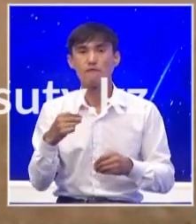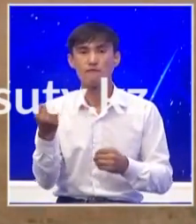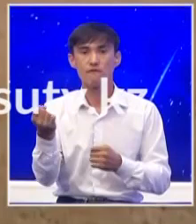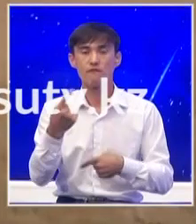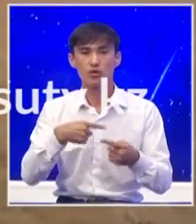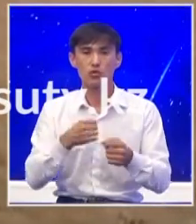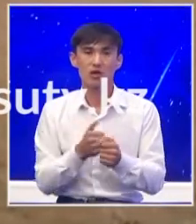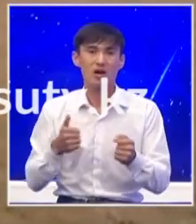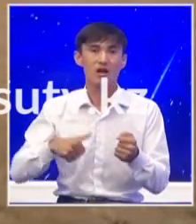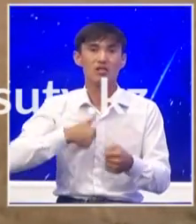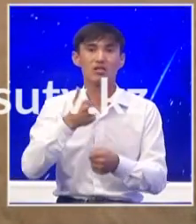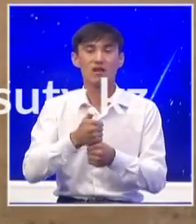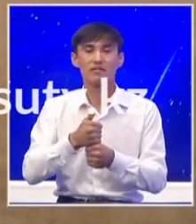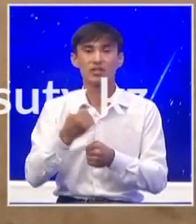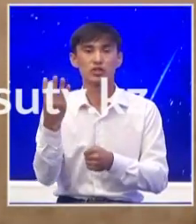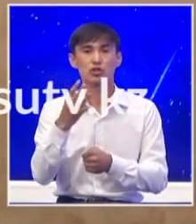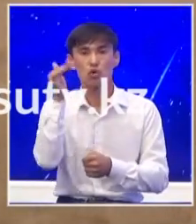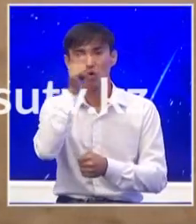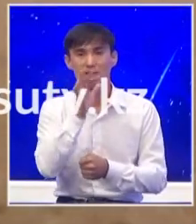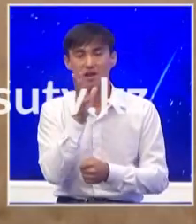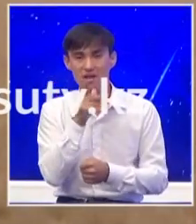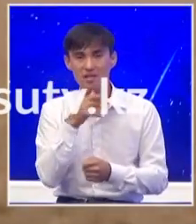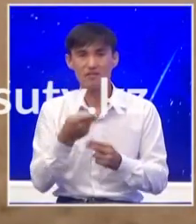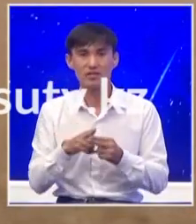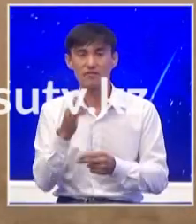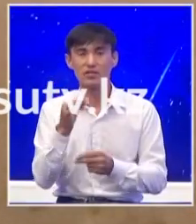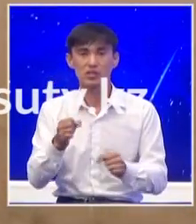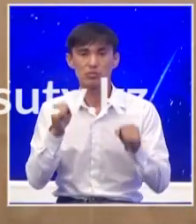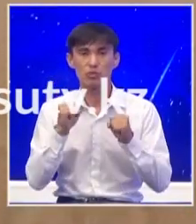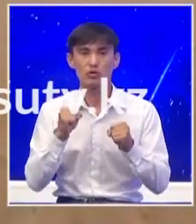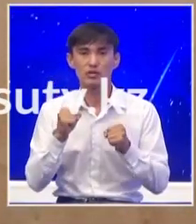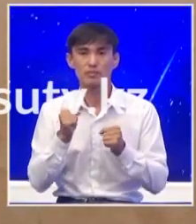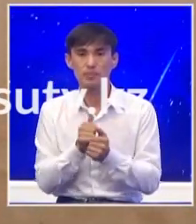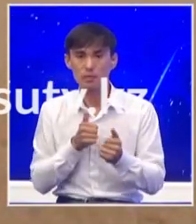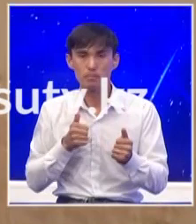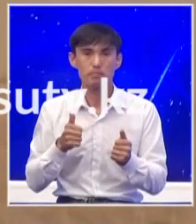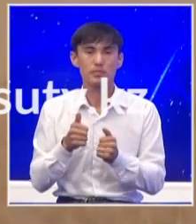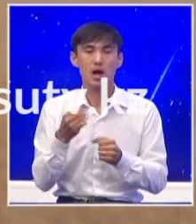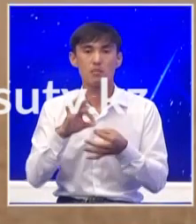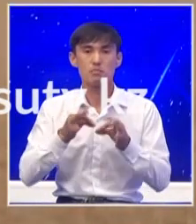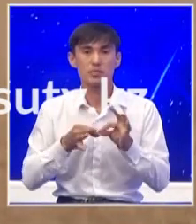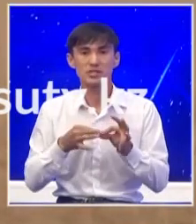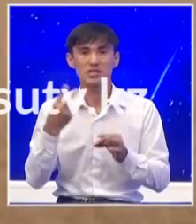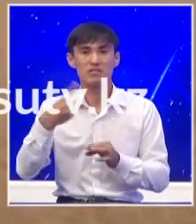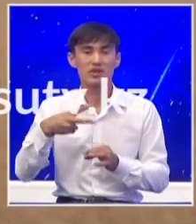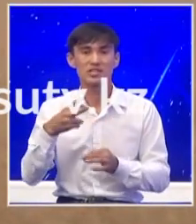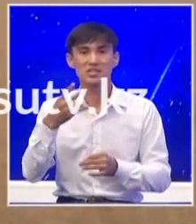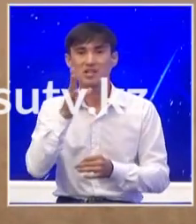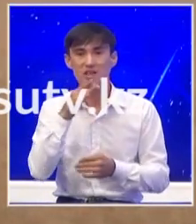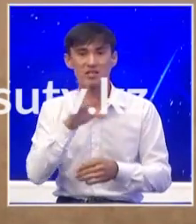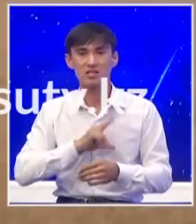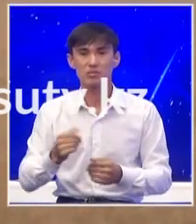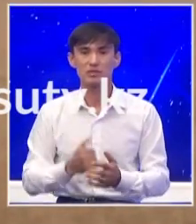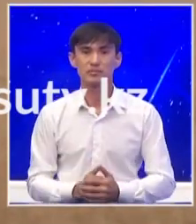Казахстан на главные старты четырехлетия. В этом виде спорта Казахстан не бился за награды Олимпийских игр уже 20 лет.